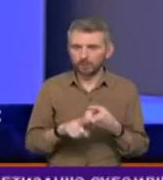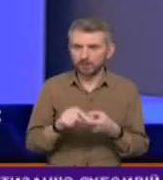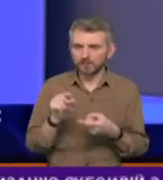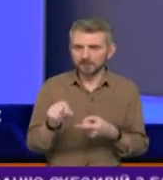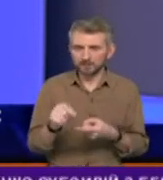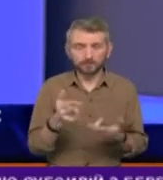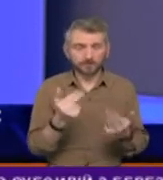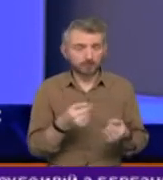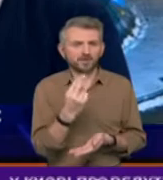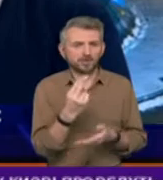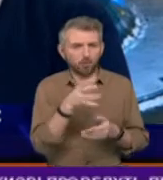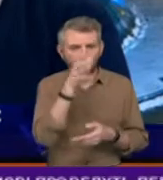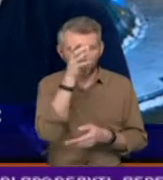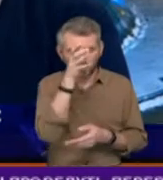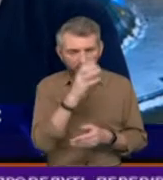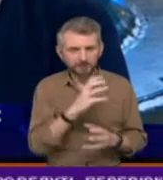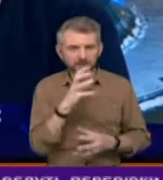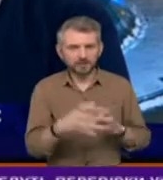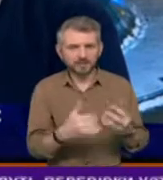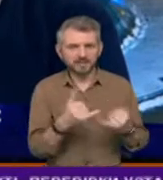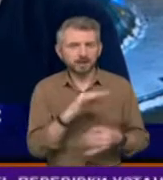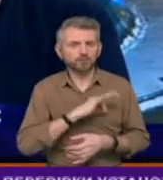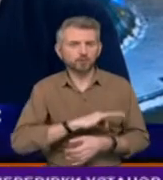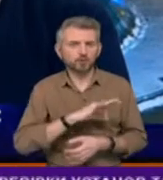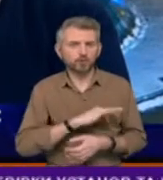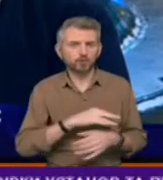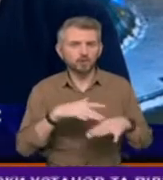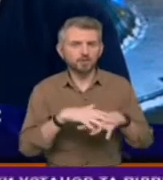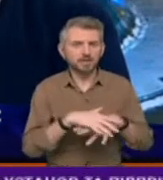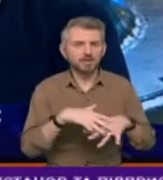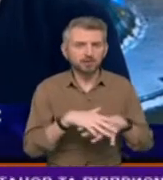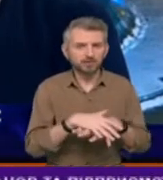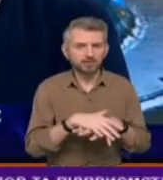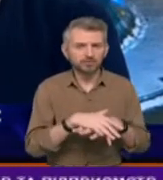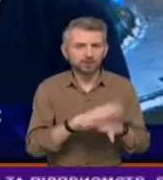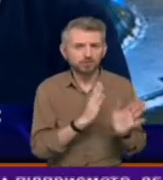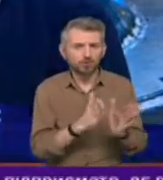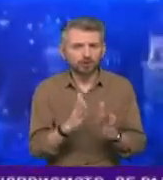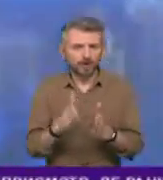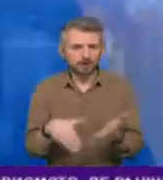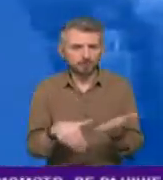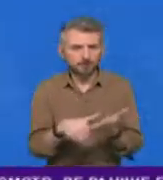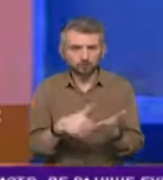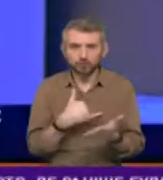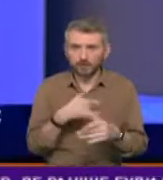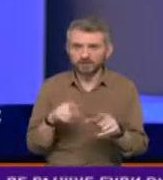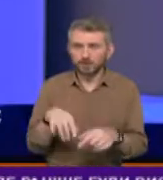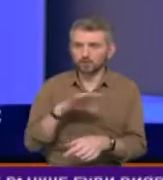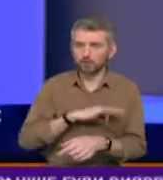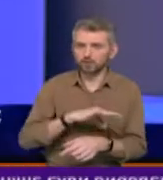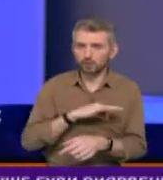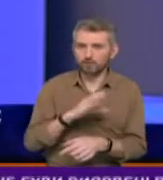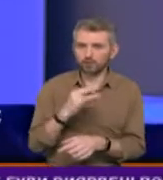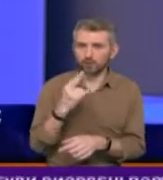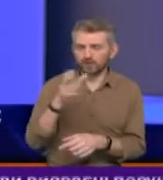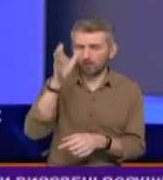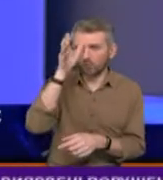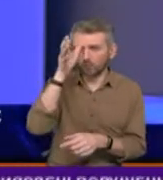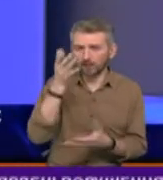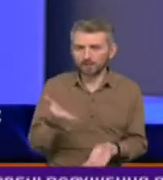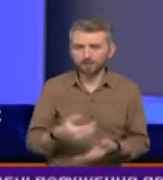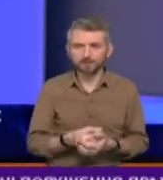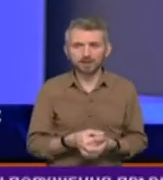можливість скласти тестування, щонайбільше з 4 навчальних предметів. І загалом ЗНО відбуватиметься з 11 навчальних предметів,